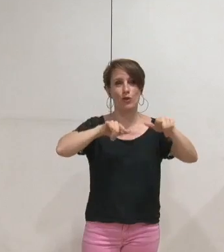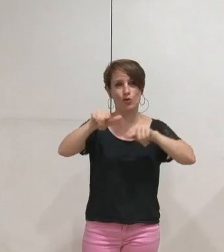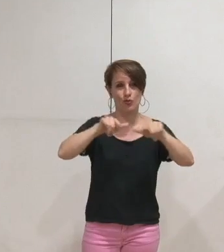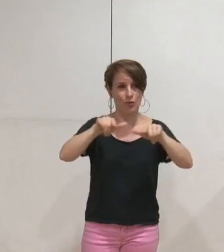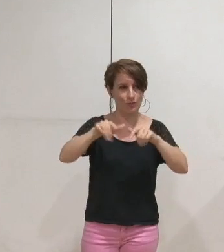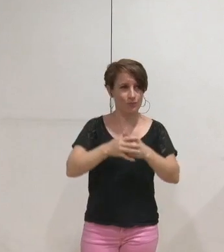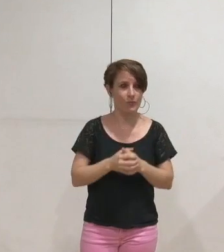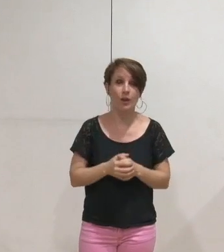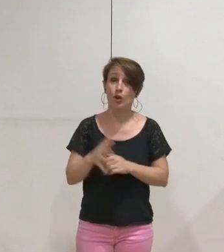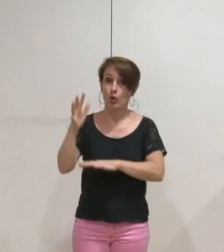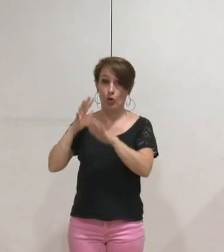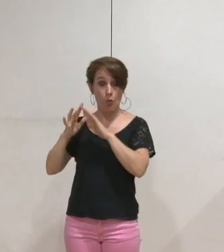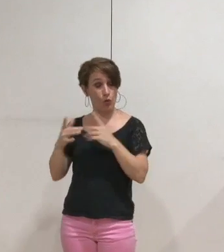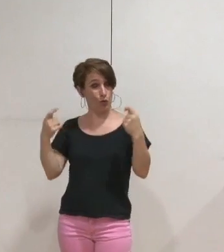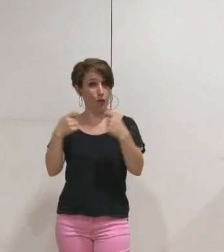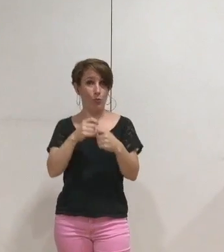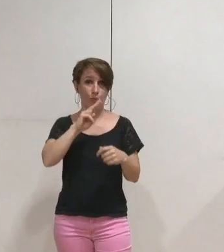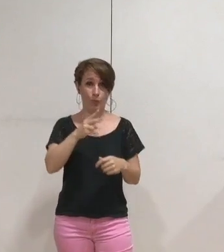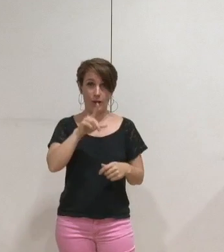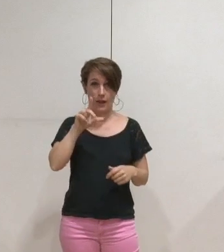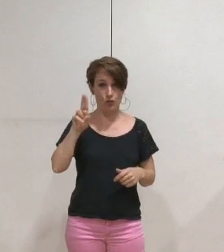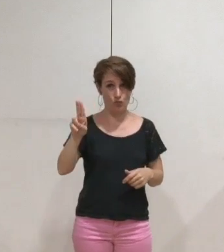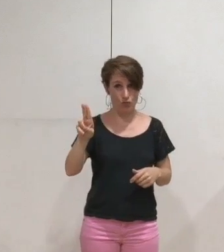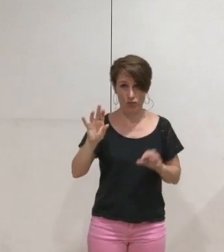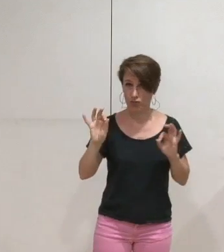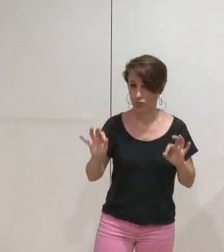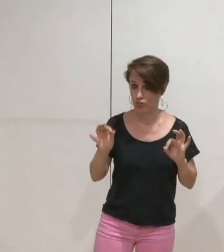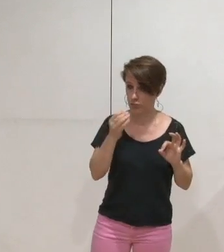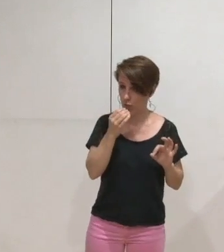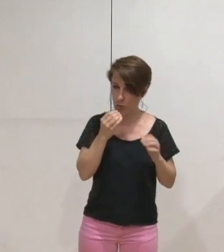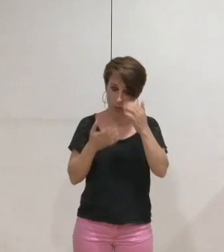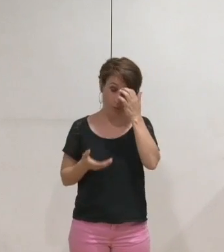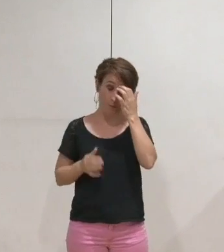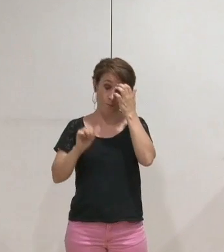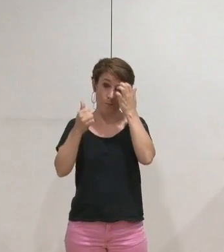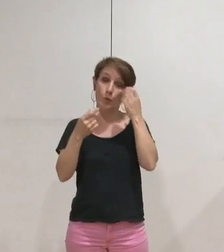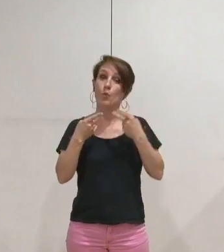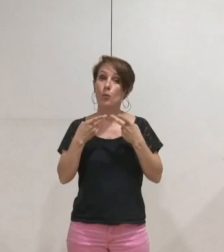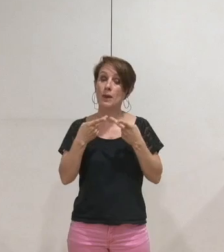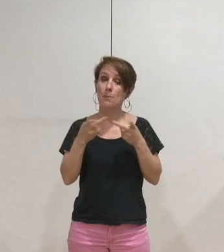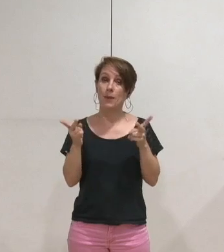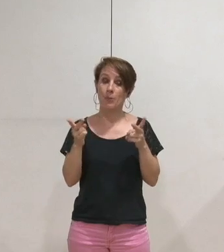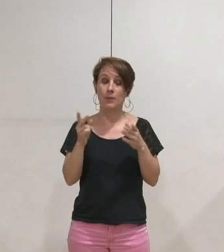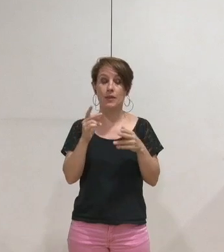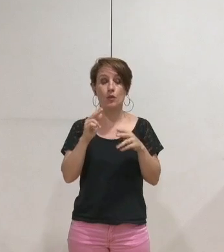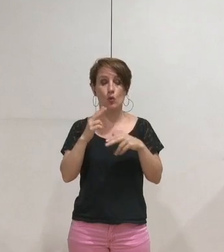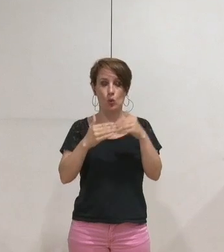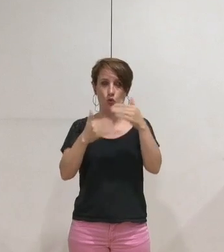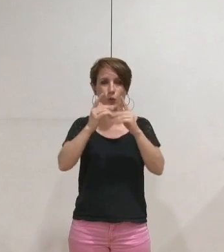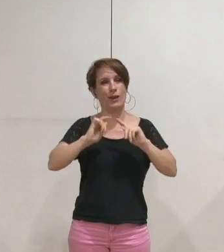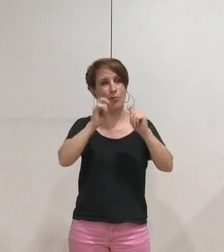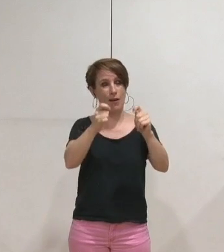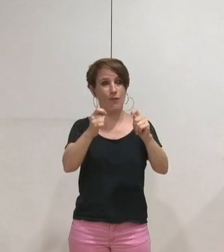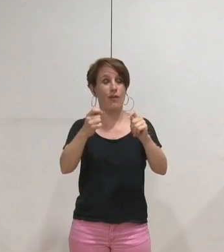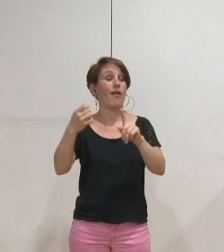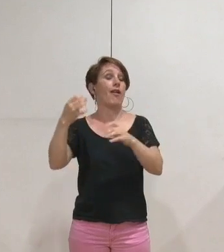dispositions du PLU un premier un premier permis de construire est délivré il est attaqué il fait l'objet de de